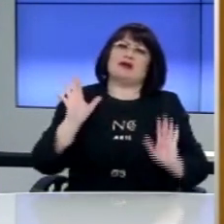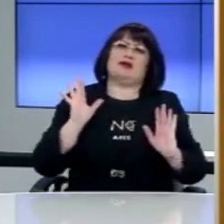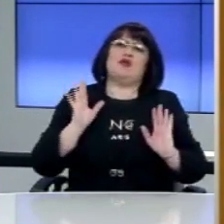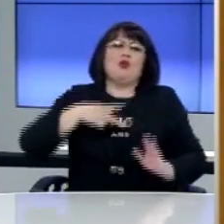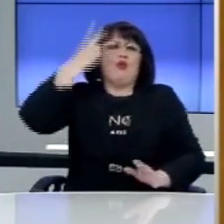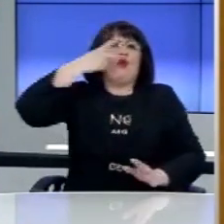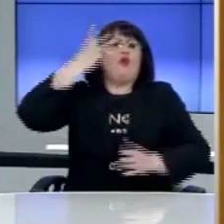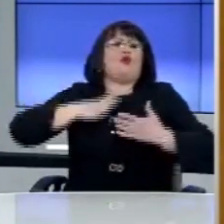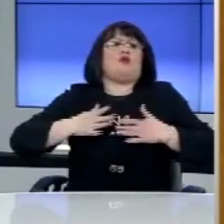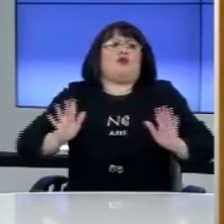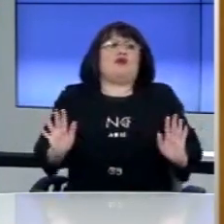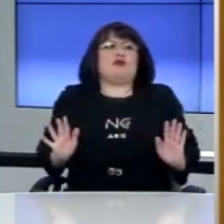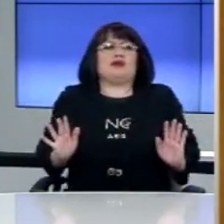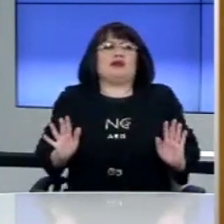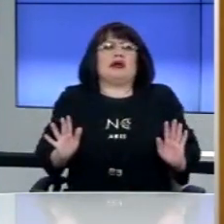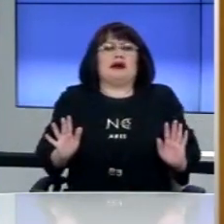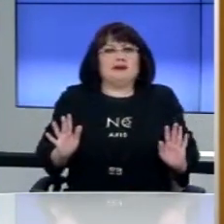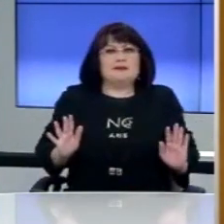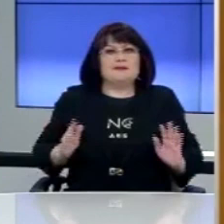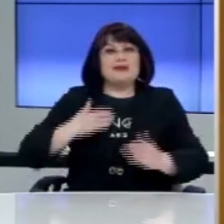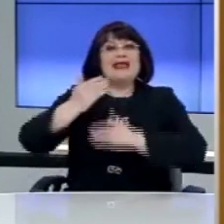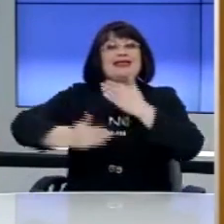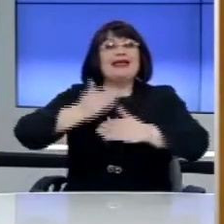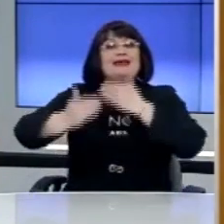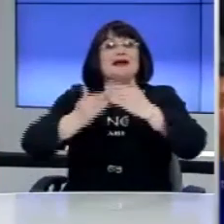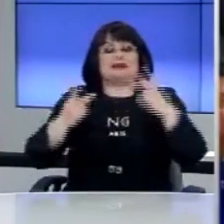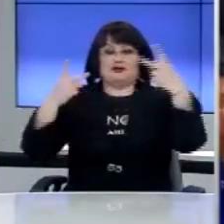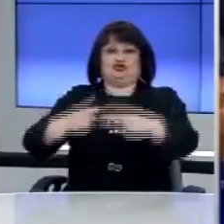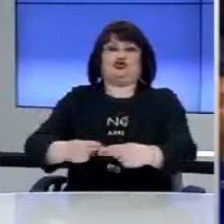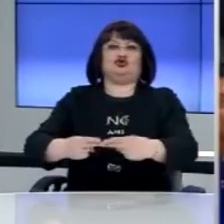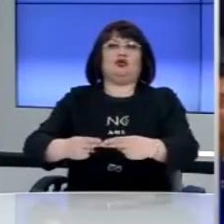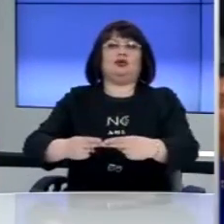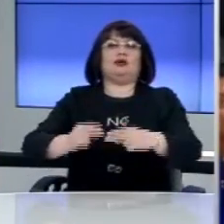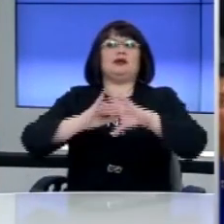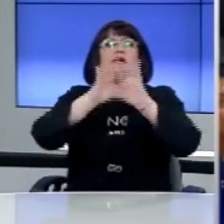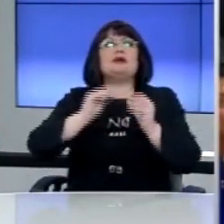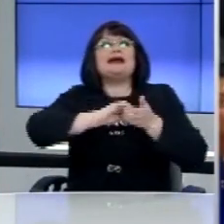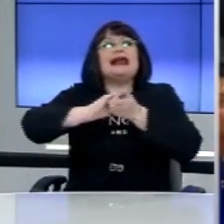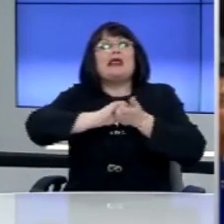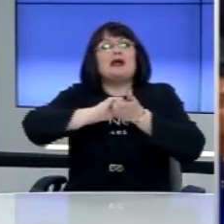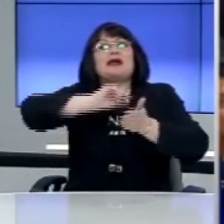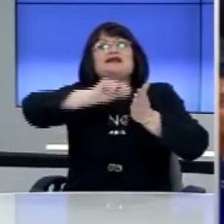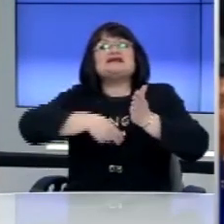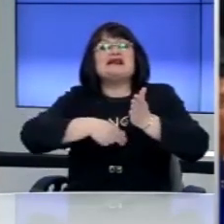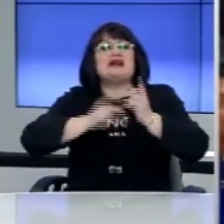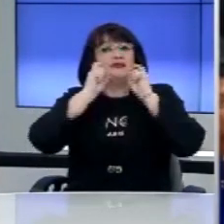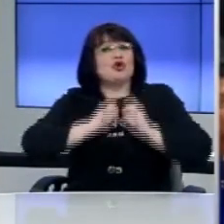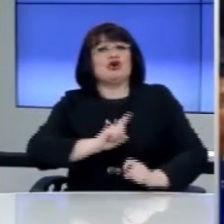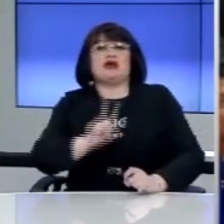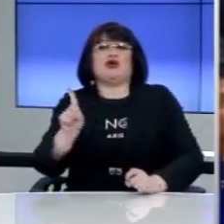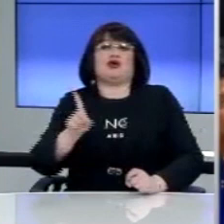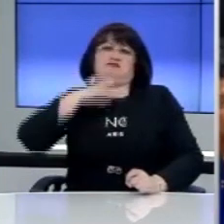να προχωράει ή να μπλοκάρει τη διαδικασία κήρυξης μιας κλαδικής σύμβασης ως